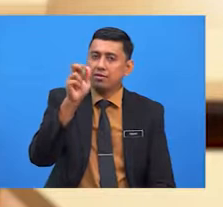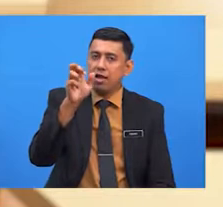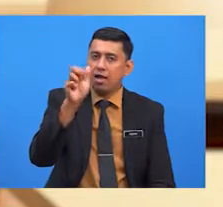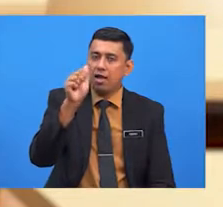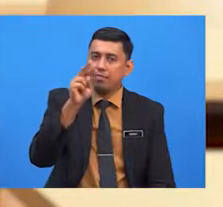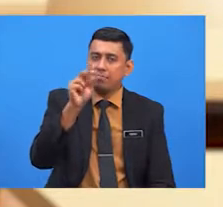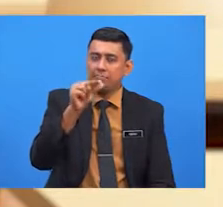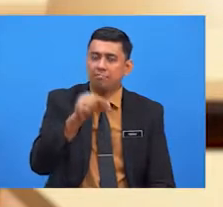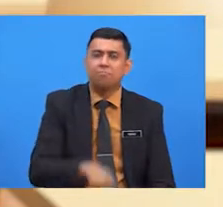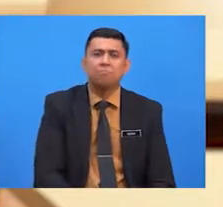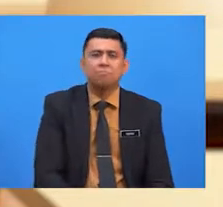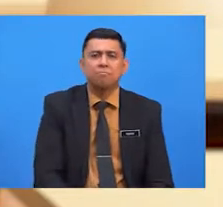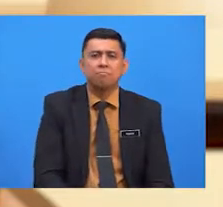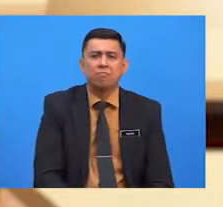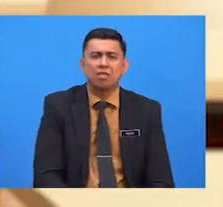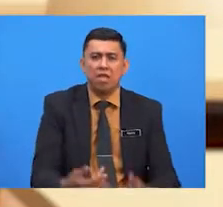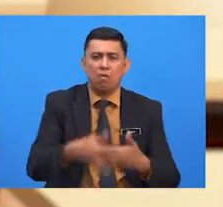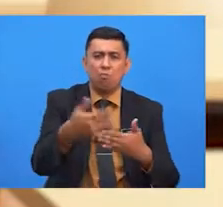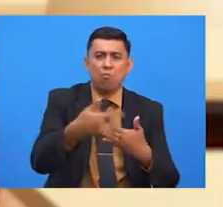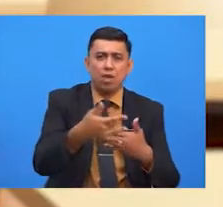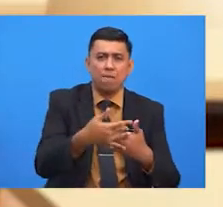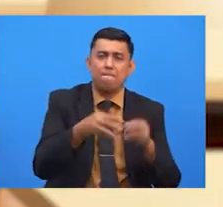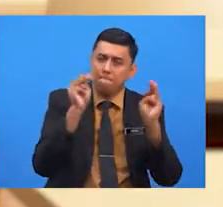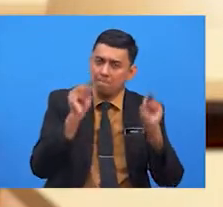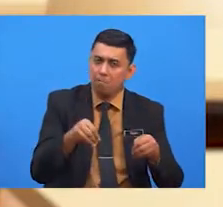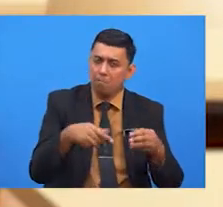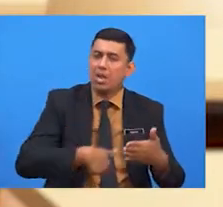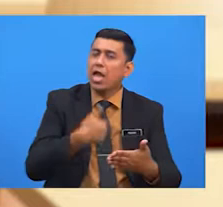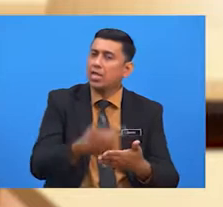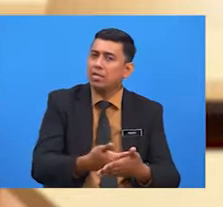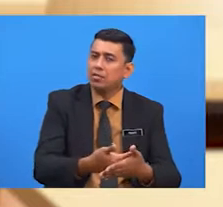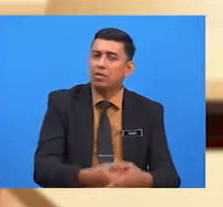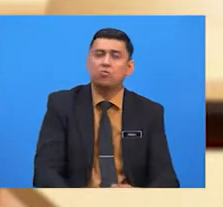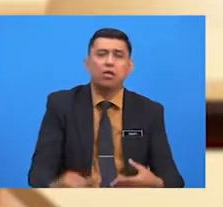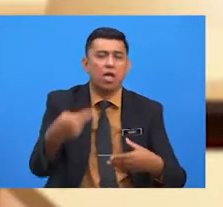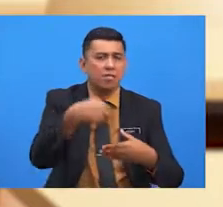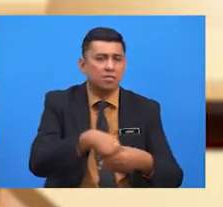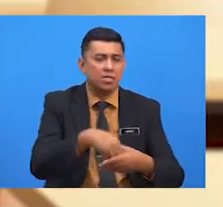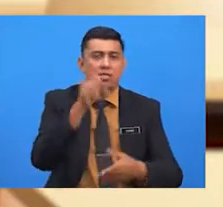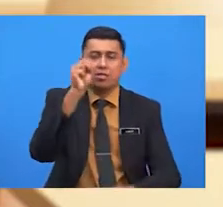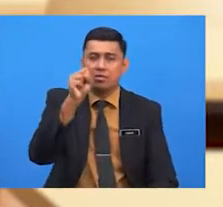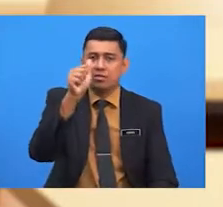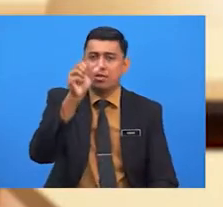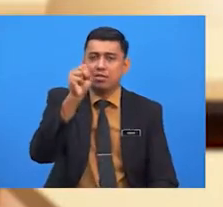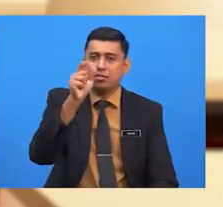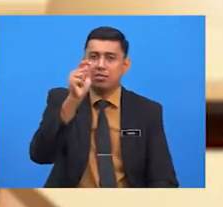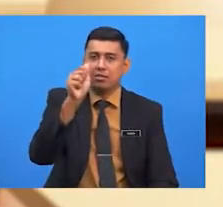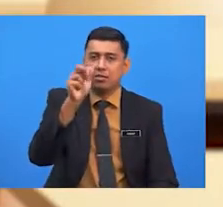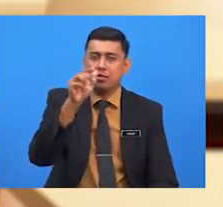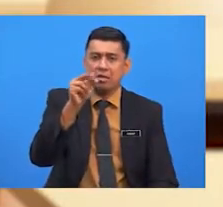Masyarakat pada zaman tamadun awal mampu melahirkan hasil sastra dan seni bina